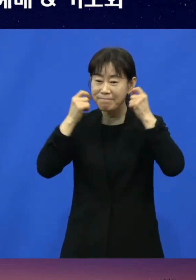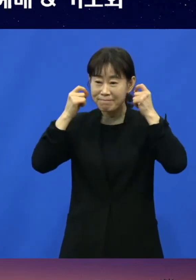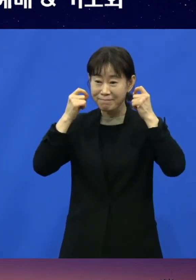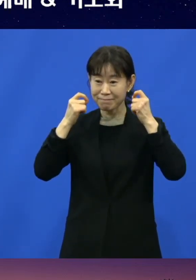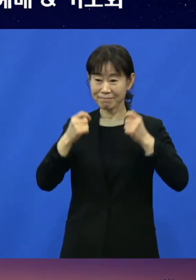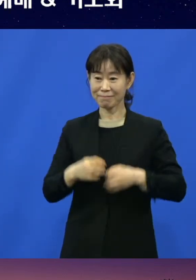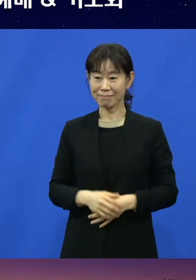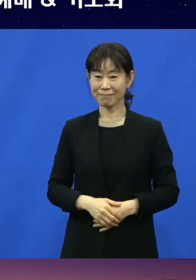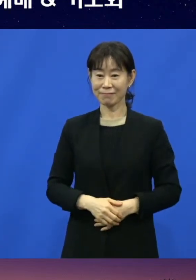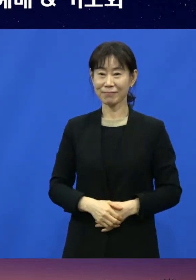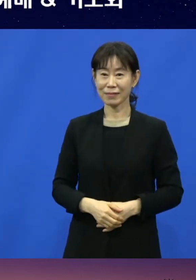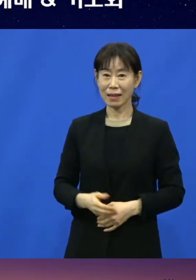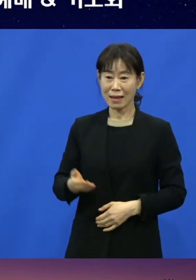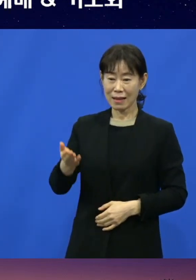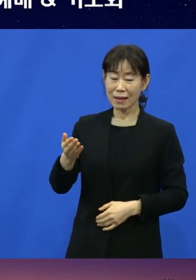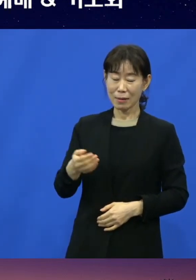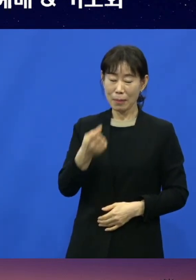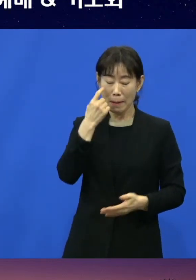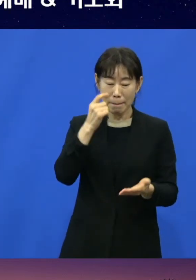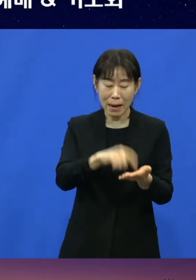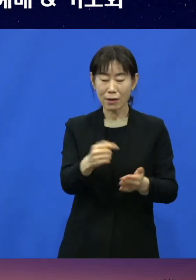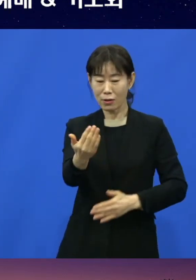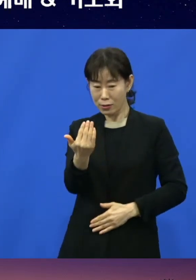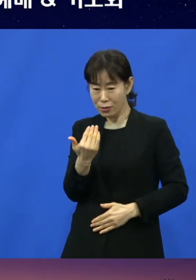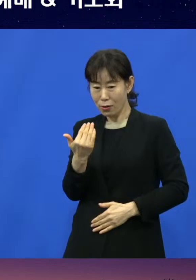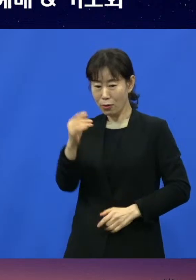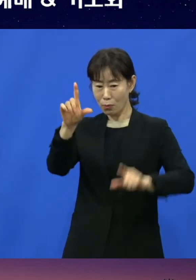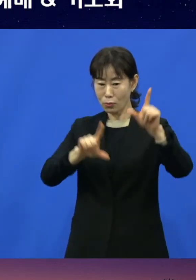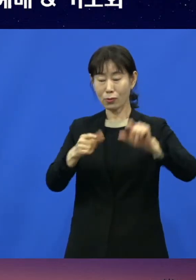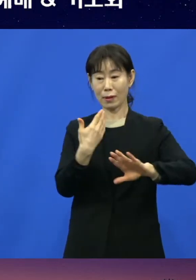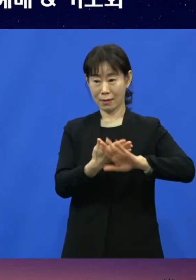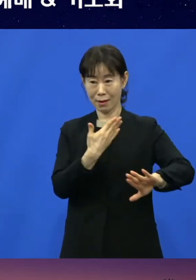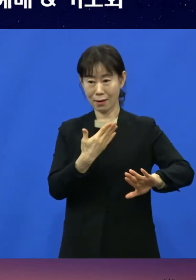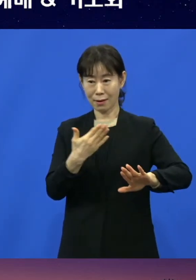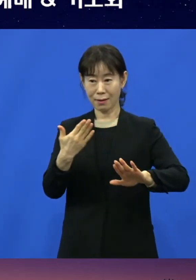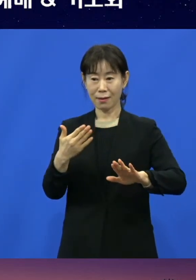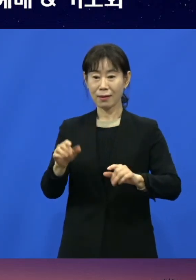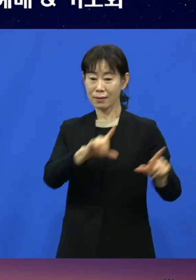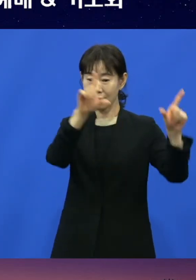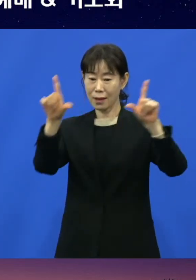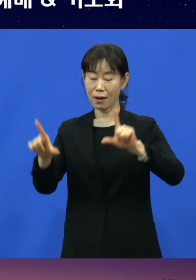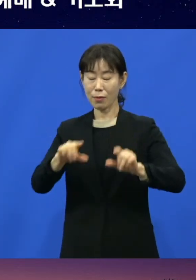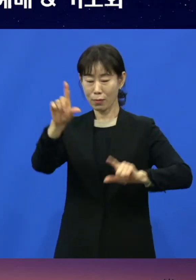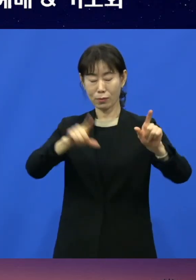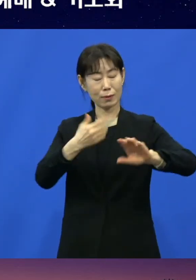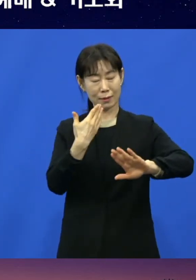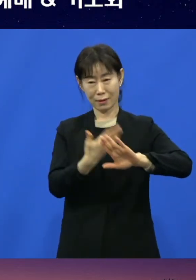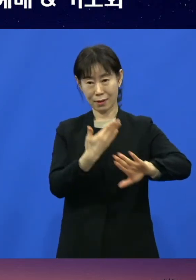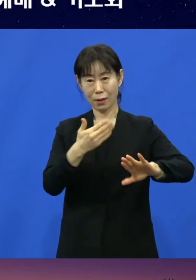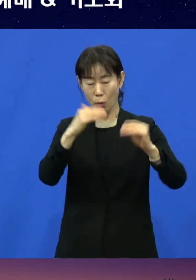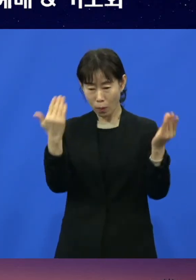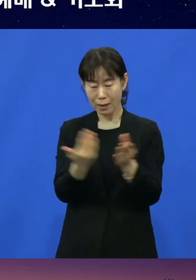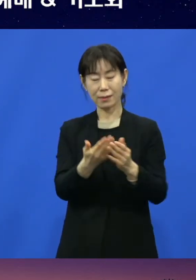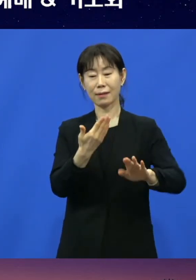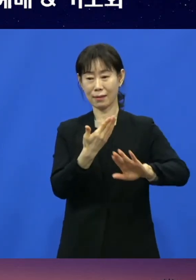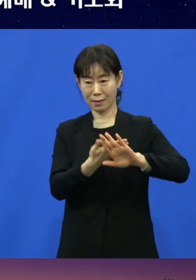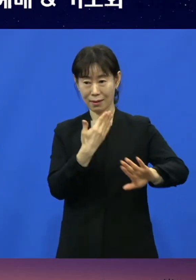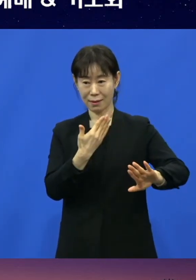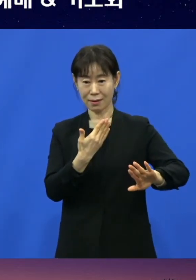이전에 보던 얼굴과 달라요. 그렇게 기뻐할 수가, 삶의 태도가 완전히 바뀌어 있는 거거든요. 여러분, 이